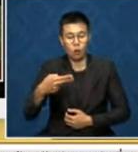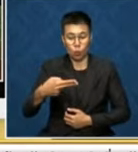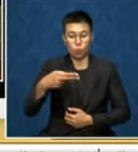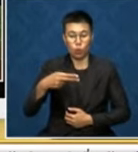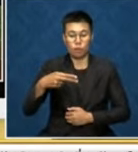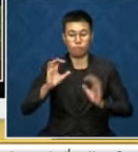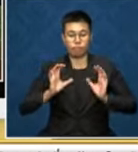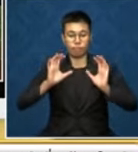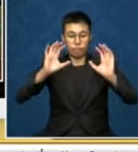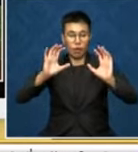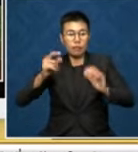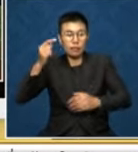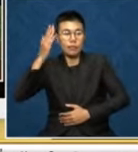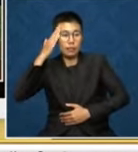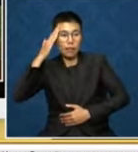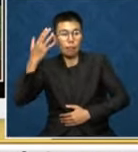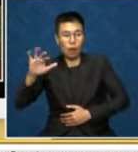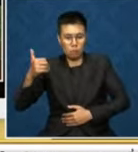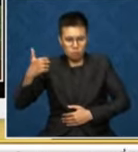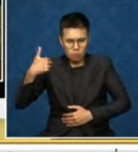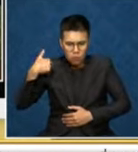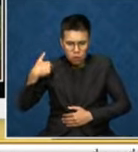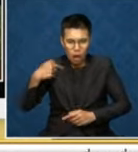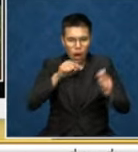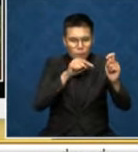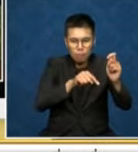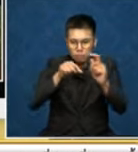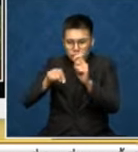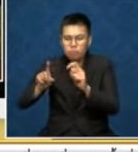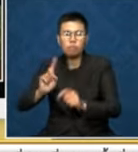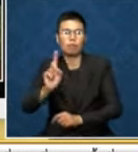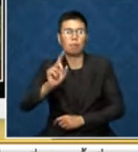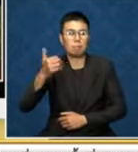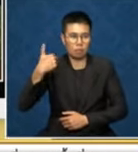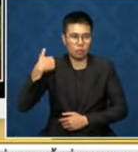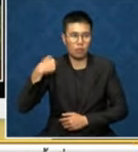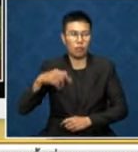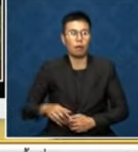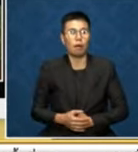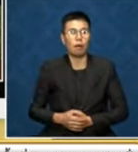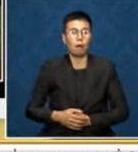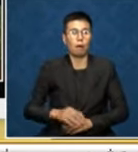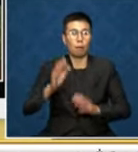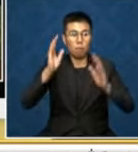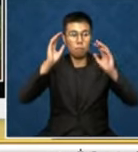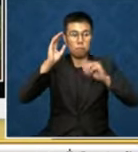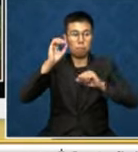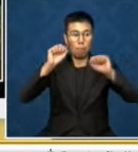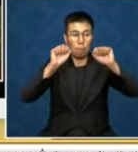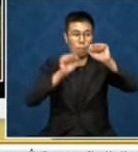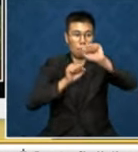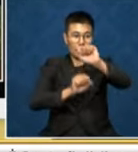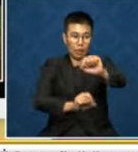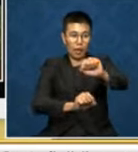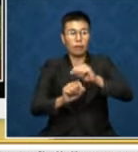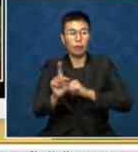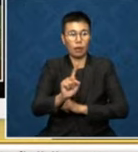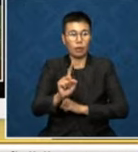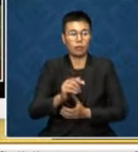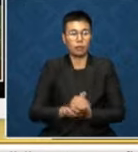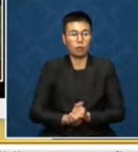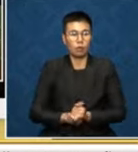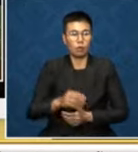อยู่ในพื้นที่ใดบ้างนะครับแล้วก็โดยประกาศส่วนใหญ่ก็จะประกาศในพื้นที่ข้อ1นี่แหละครับแต่ข้อ2ข้อ3เนี่ยส่วนใหญ่จะเป็น